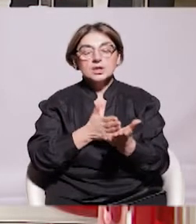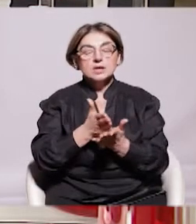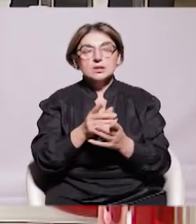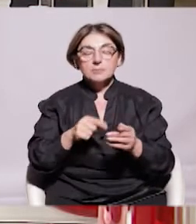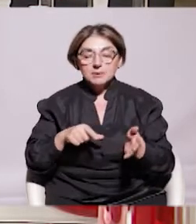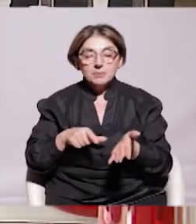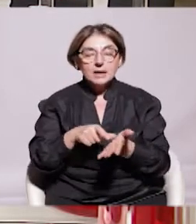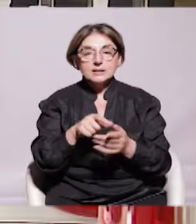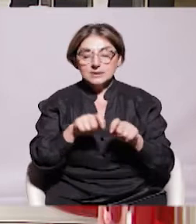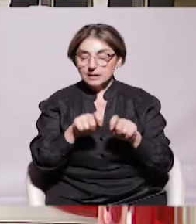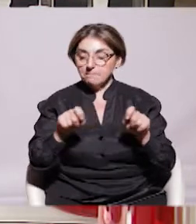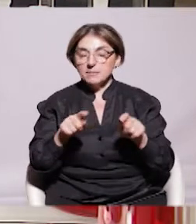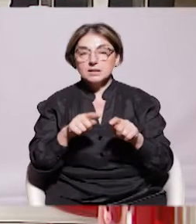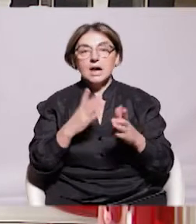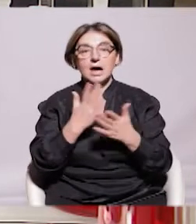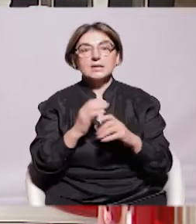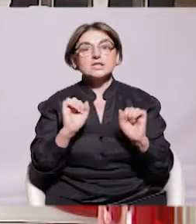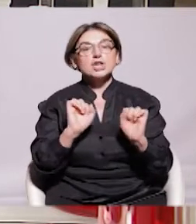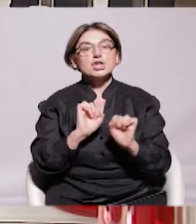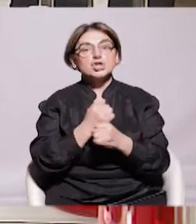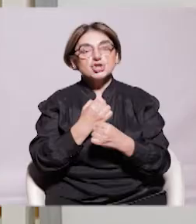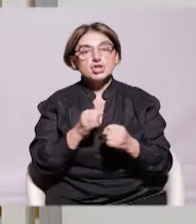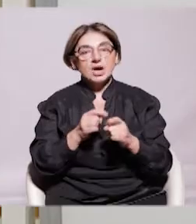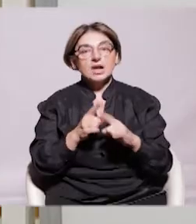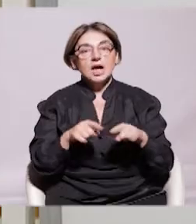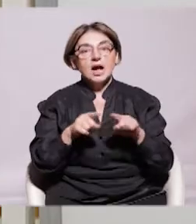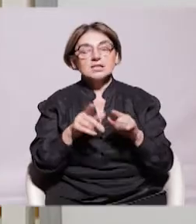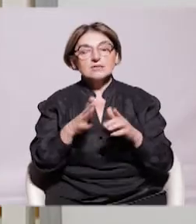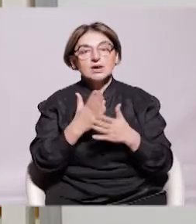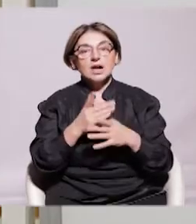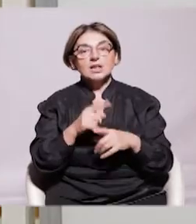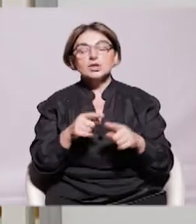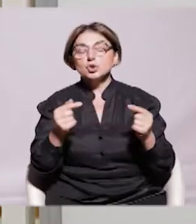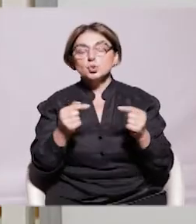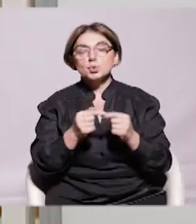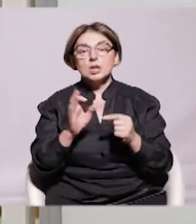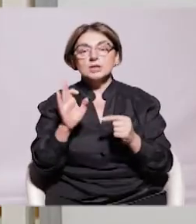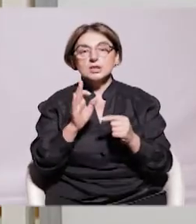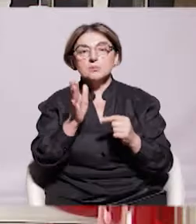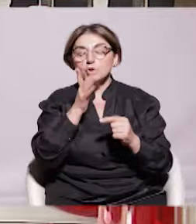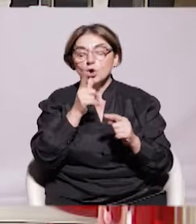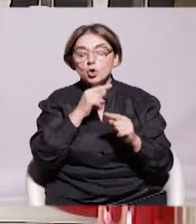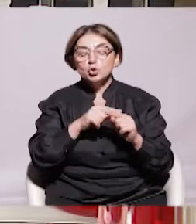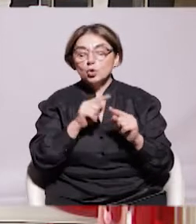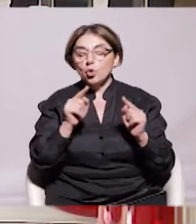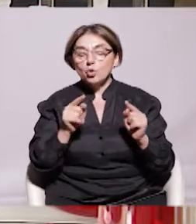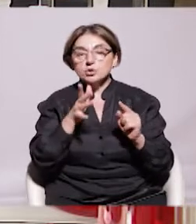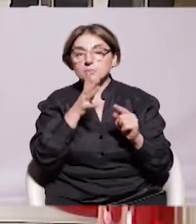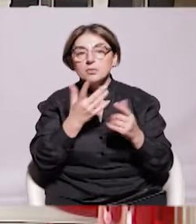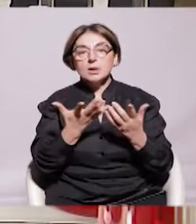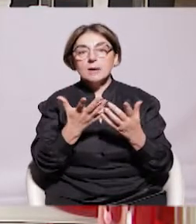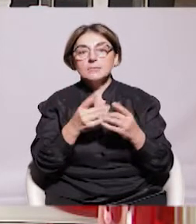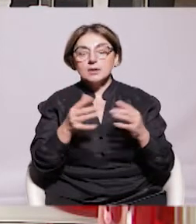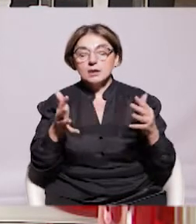განვლილი მანძილი არის სიჩქარე, ასევეა ქიმიური რეაქციის დროსაც. Ანუ დროის